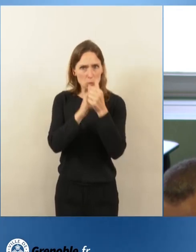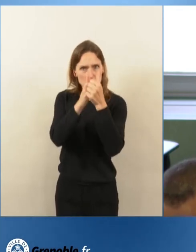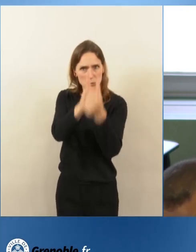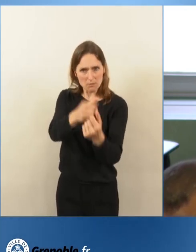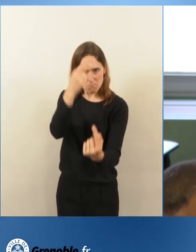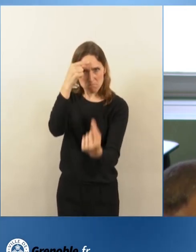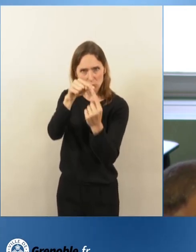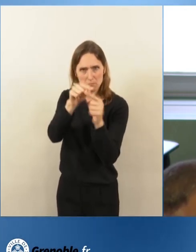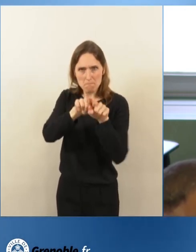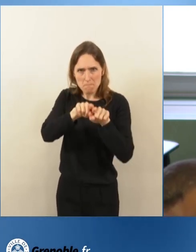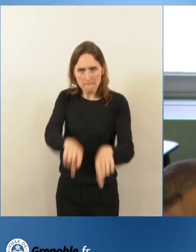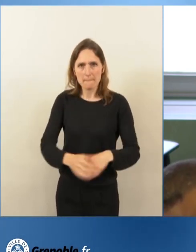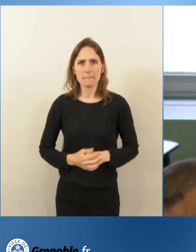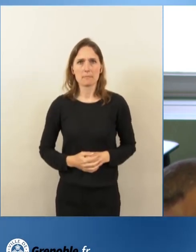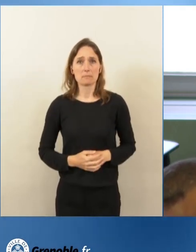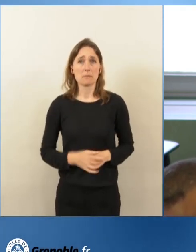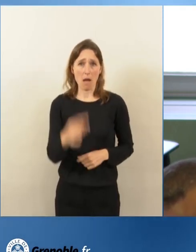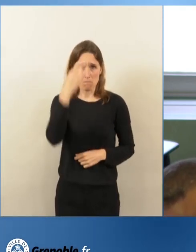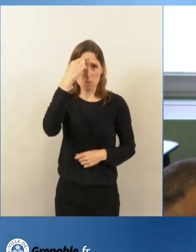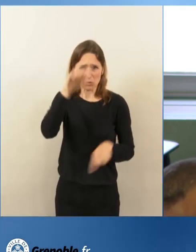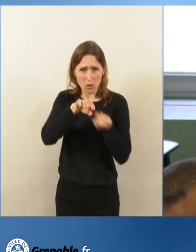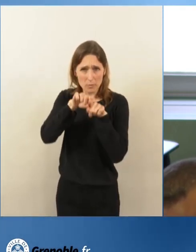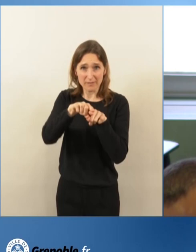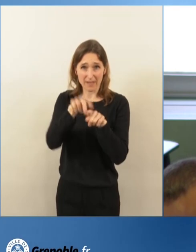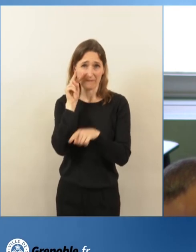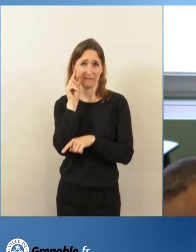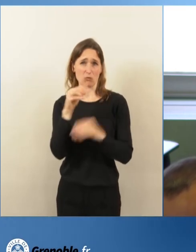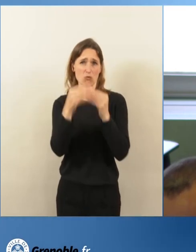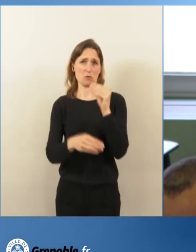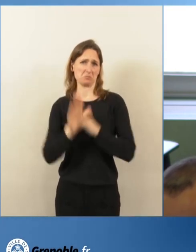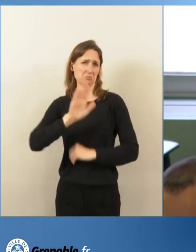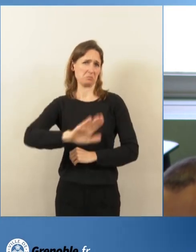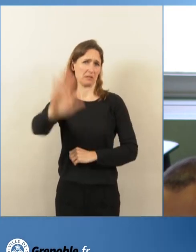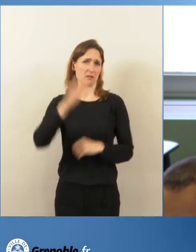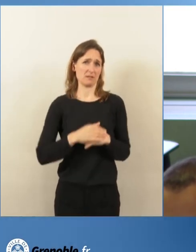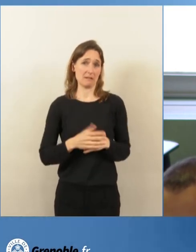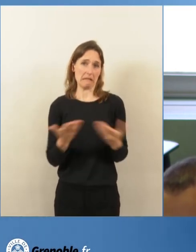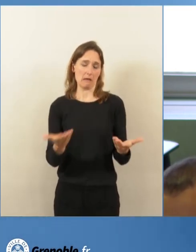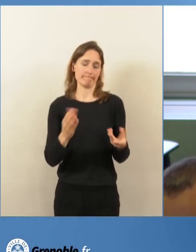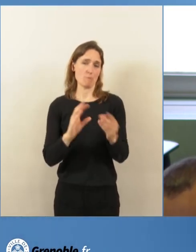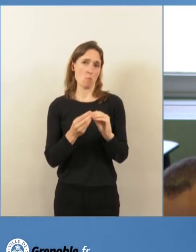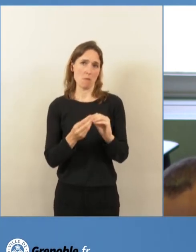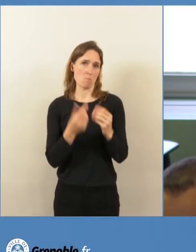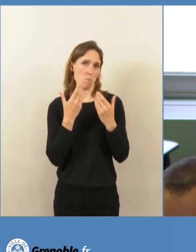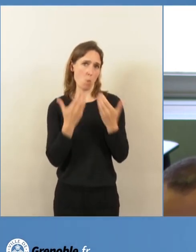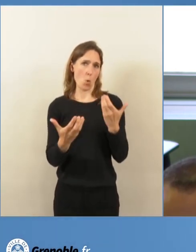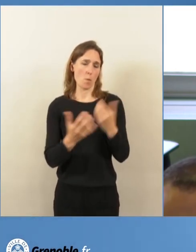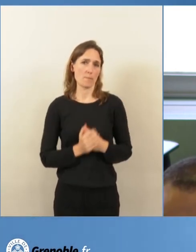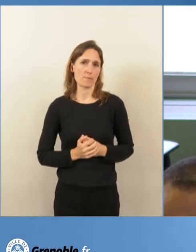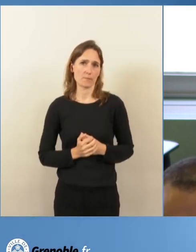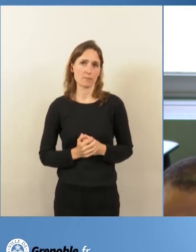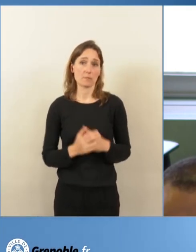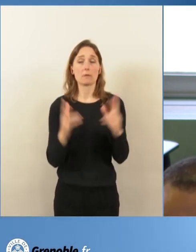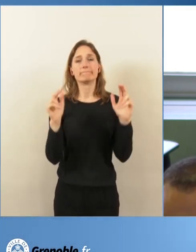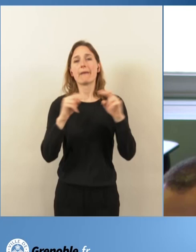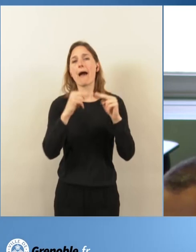et la pensée commune est en votre propre vision du monde il y a là un énorme problème l'arc humaniste